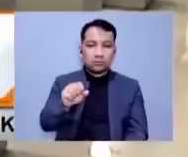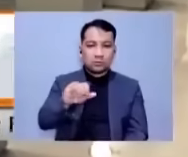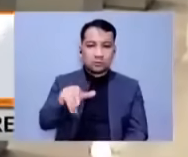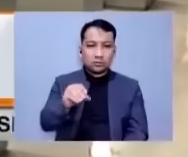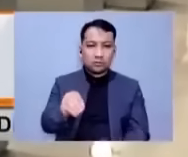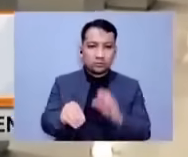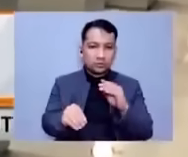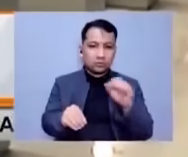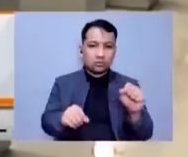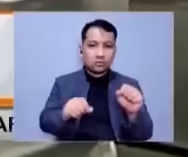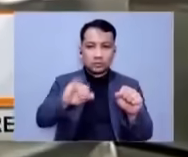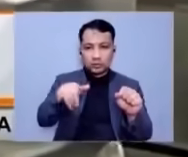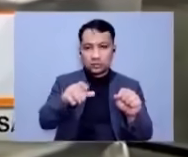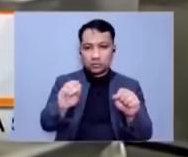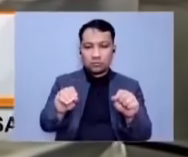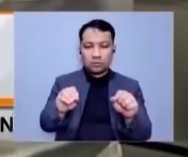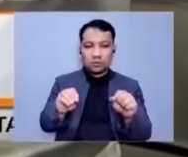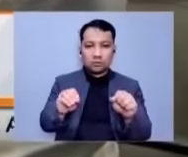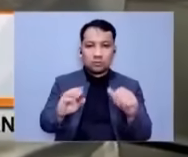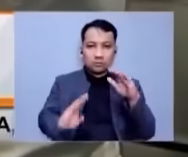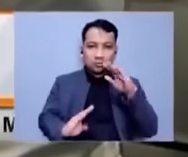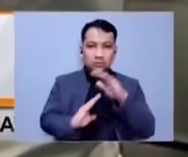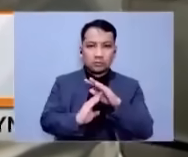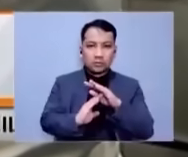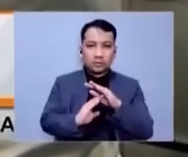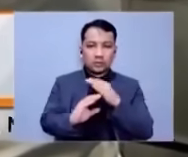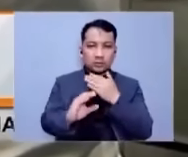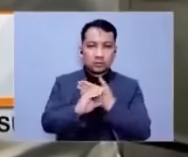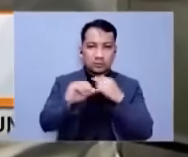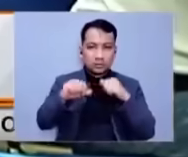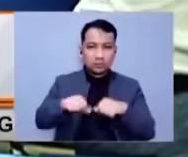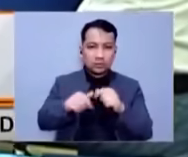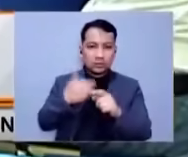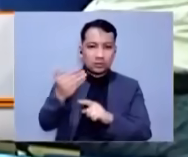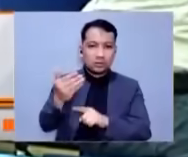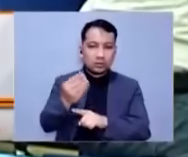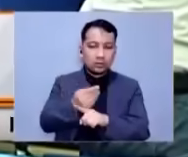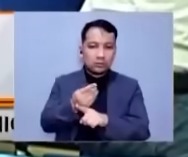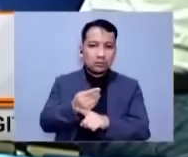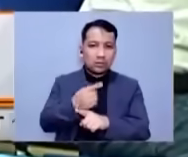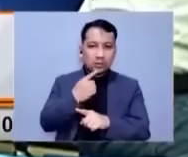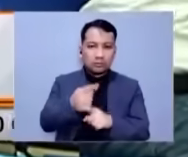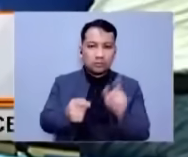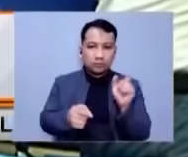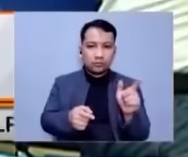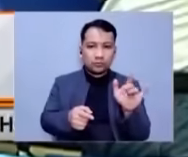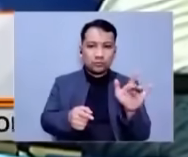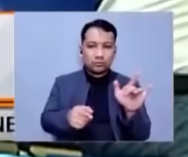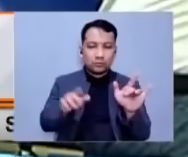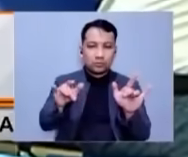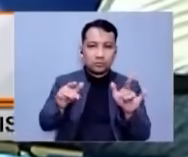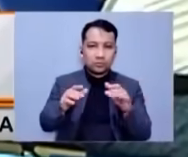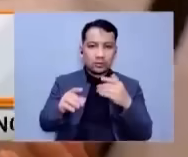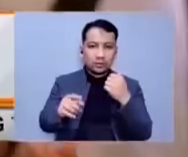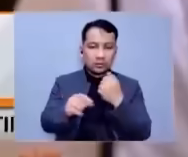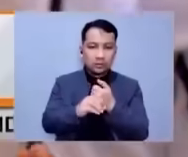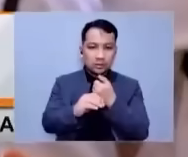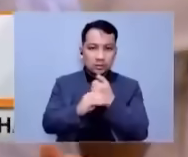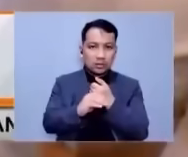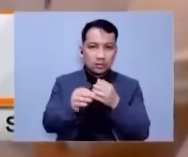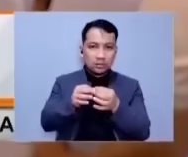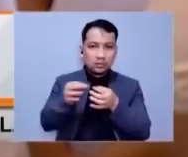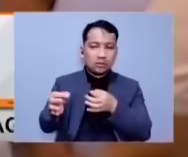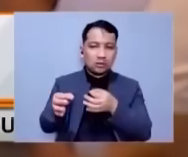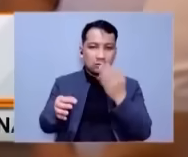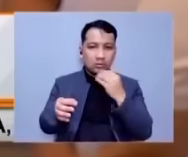JO workers na nakatakdang mag-expire ang kontrata sa Disyembre. Ginawang 2025 ang expiration ng kanilang kontrata.